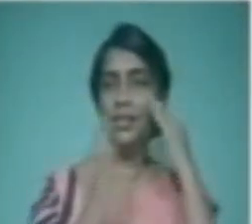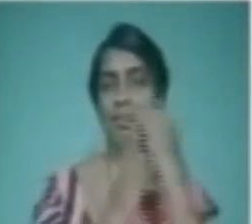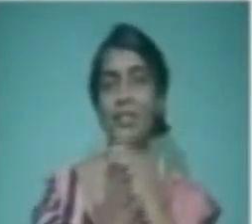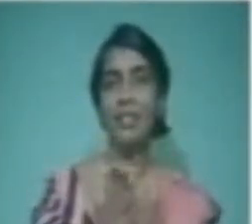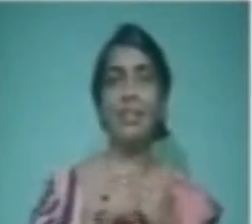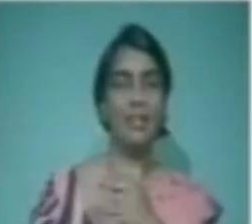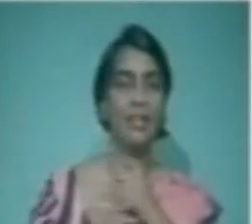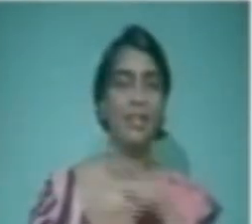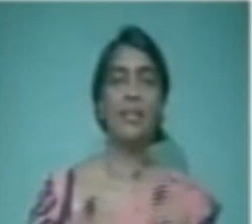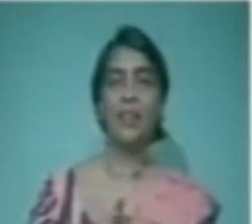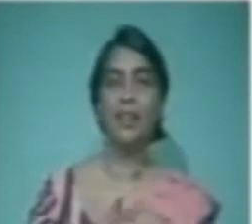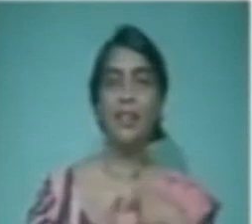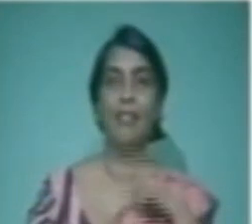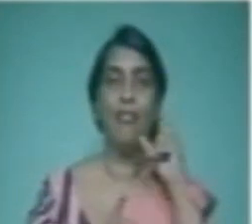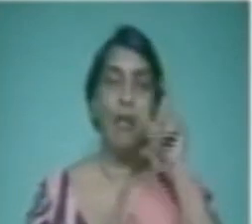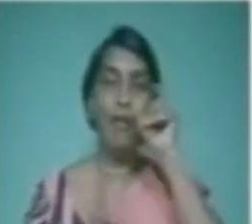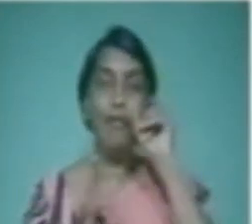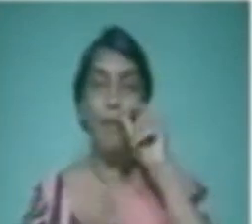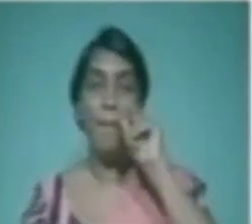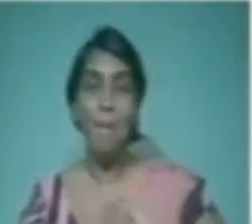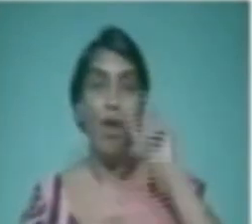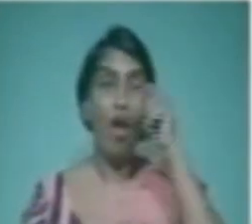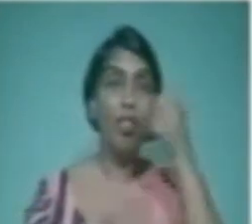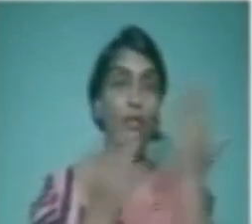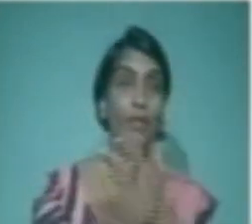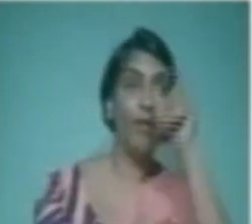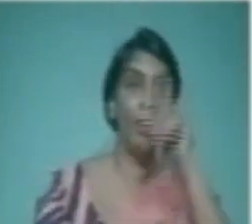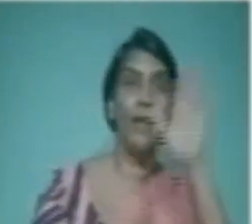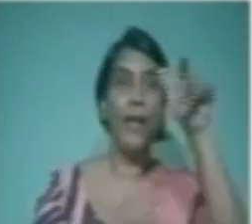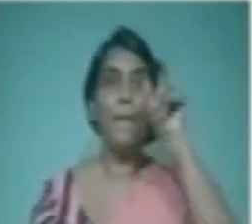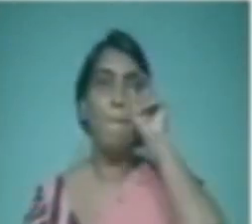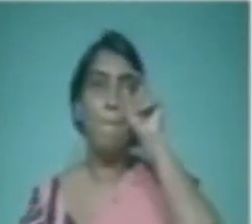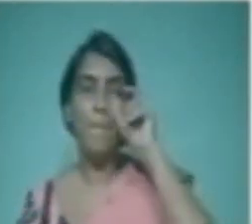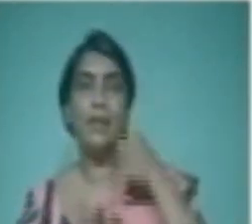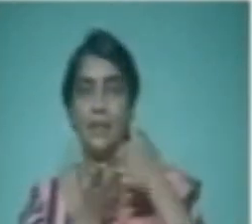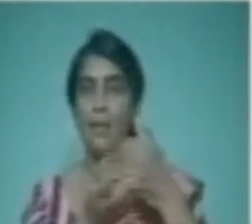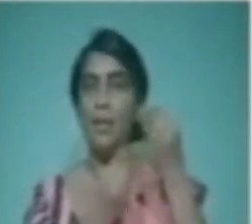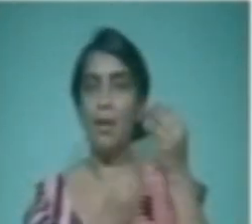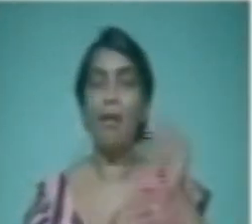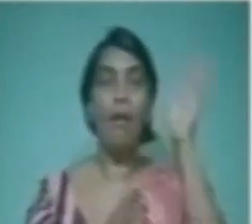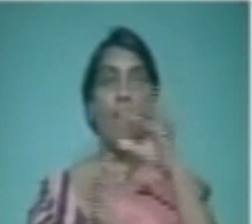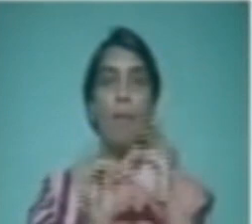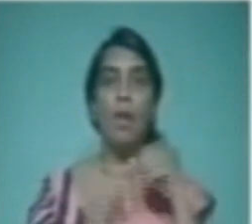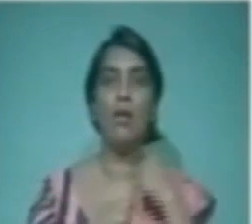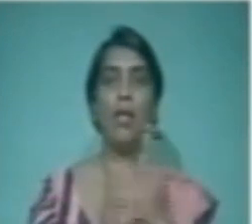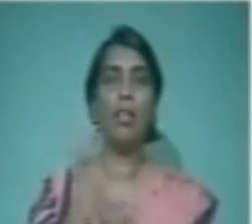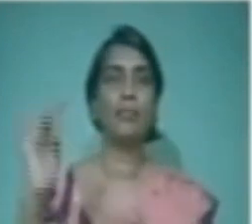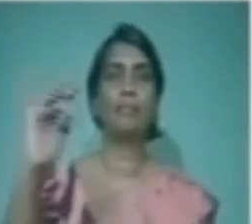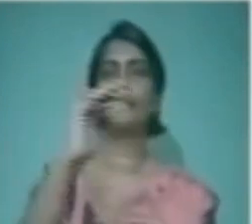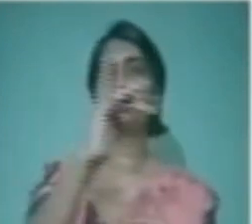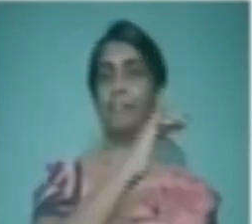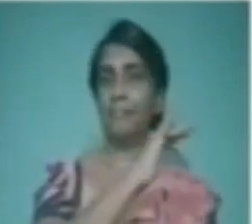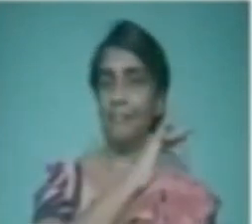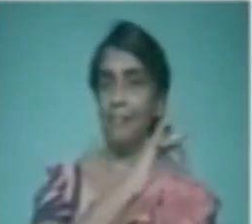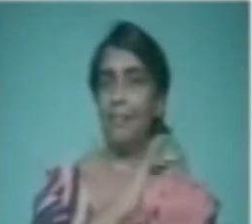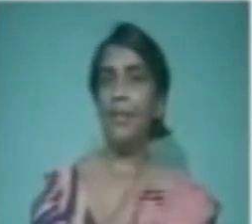කරපු සංවිධායකවරු බලන් ඉන්නවා හොඳම නළුවා වේදිකාවට එනකන් සම්මානය ගන්න. නමුත් යන්නේ බඳුල ගුණවර්ධන අමාත්‍යතුමා.